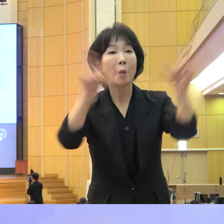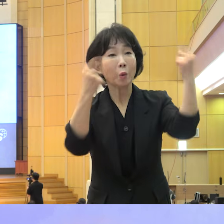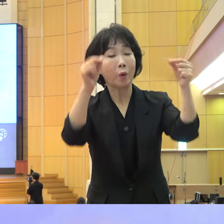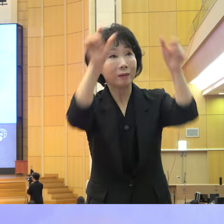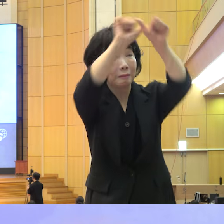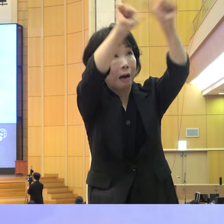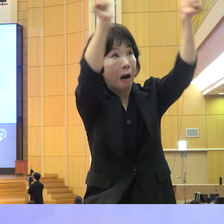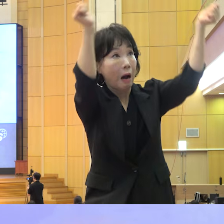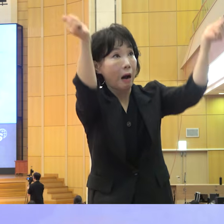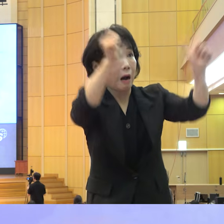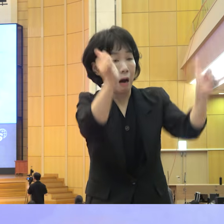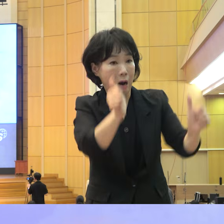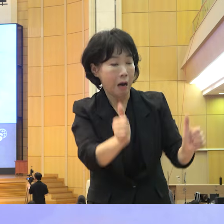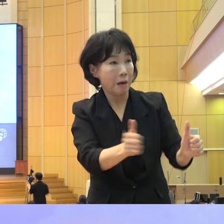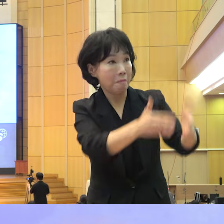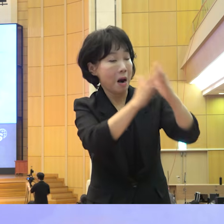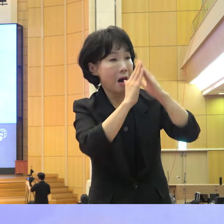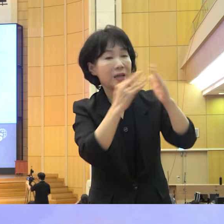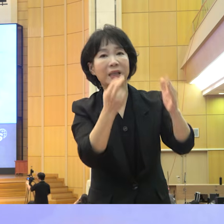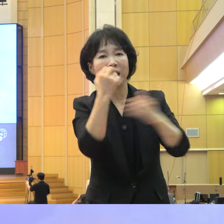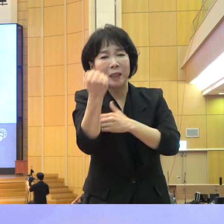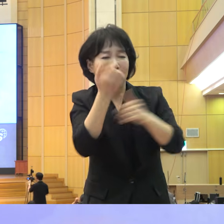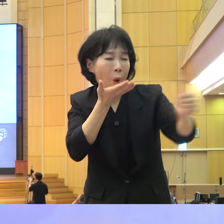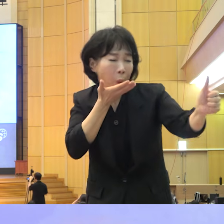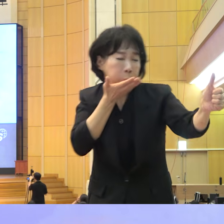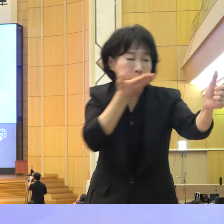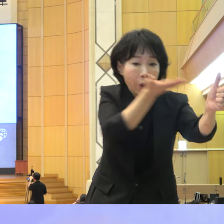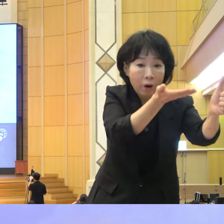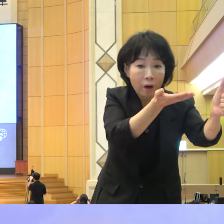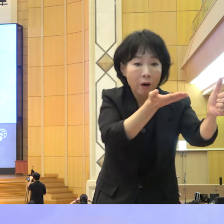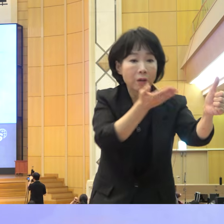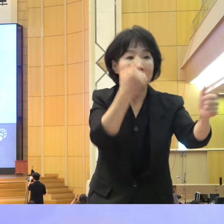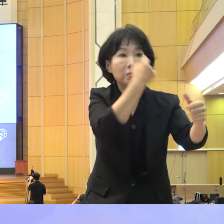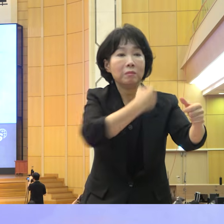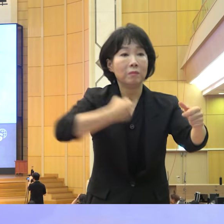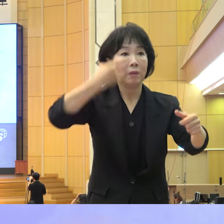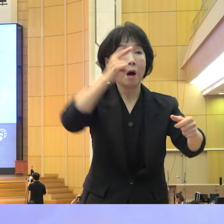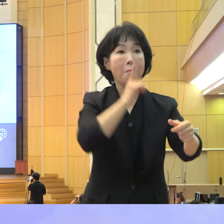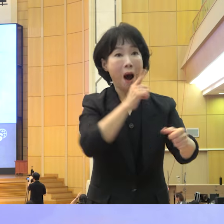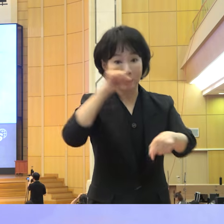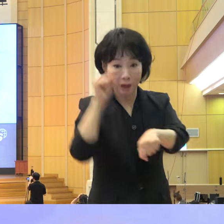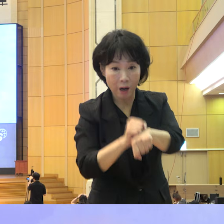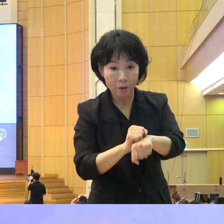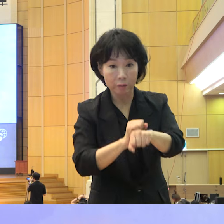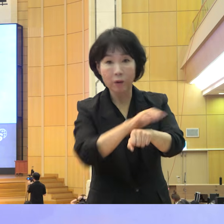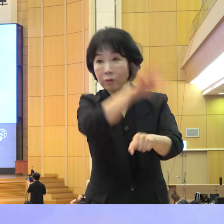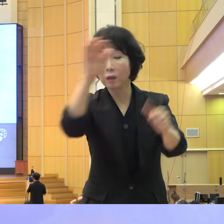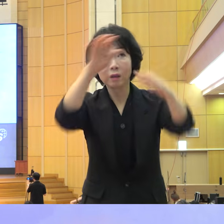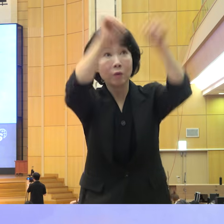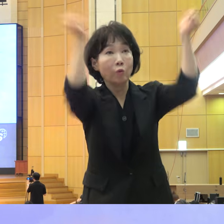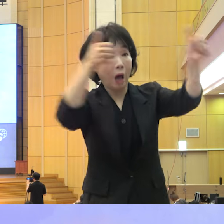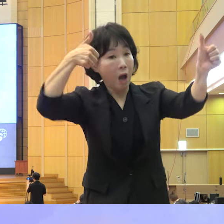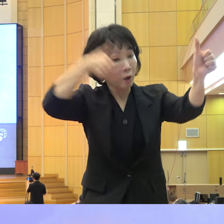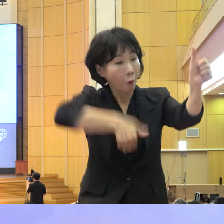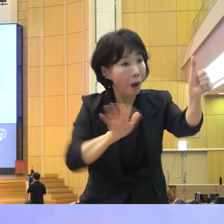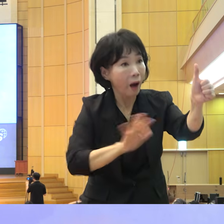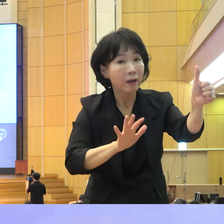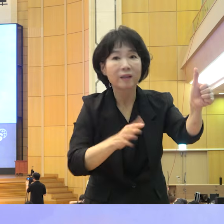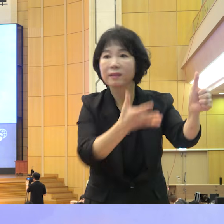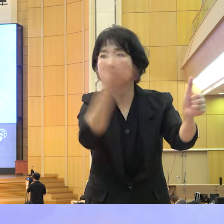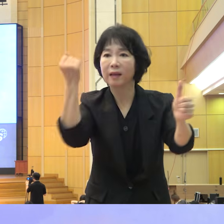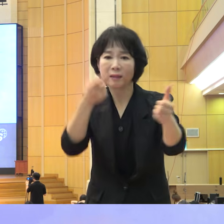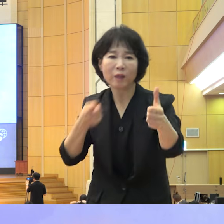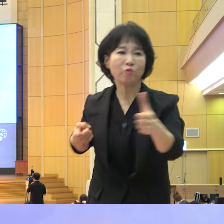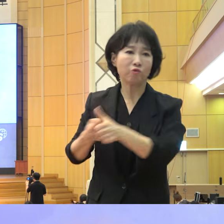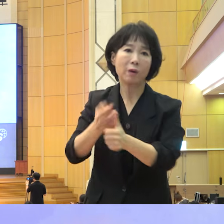우상을 만들고 우상에게 생기를 주어서 그 짐승의 우상으로 말하게 하고 또 짐승의 우상에 경배하지 아니하는 자는 몇인 다 죽이게